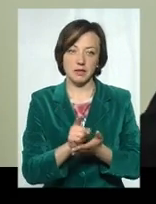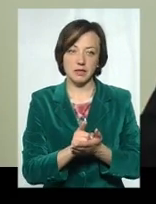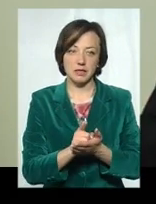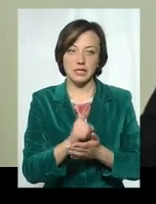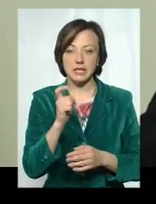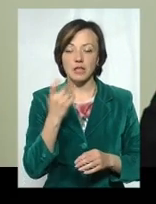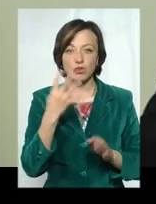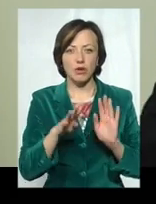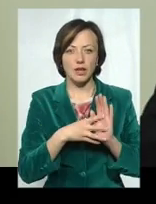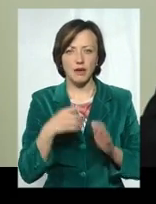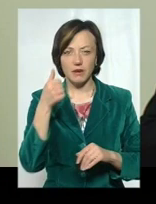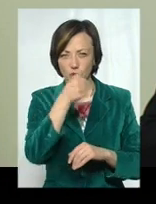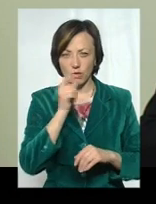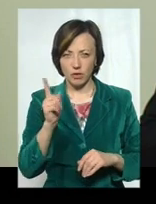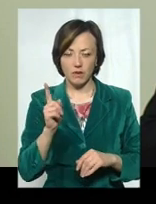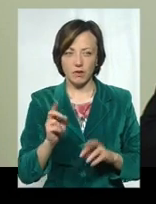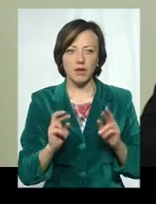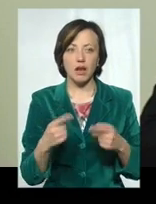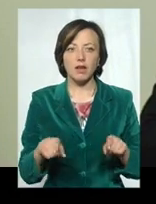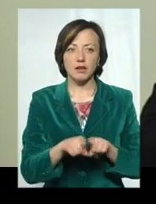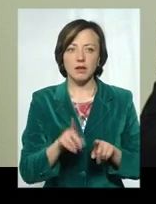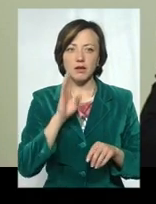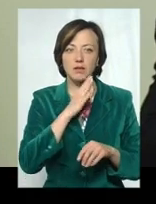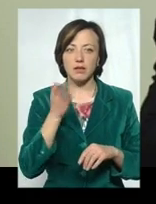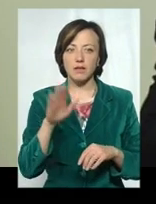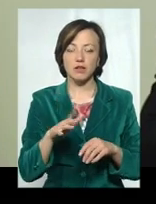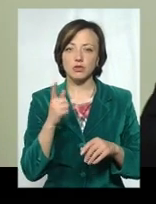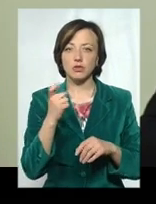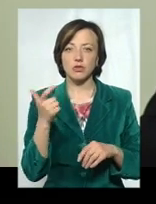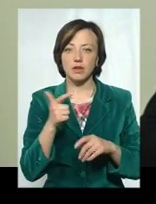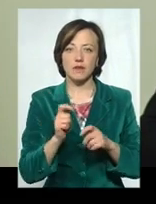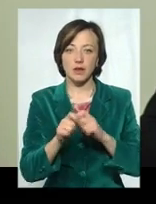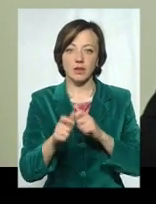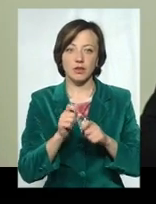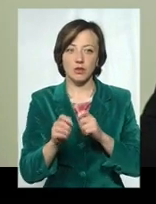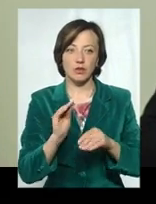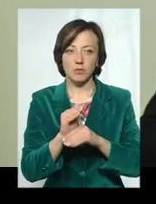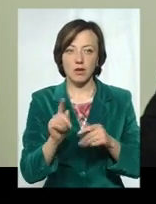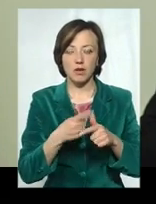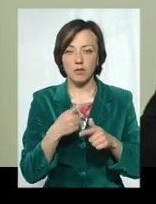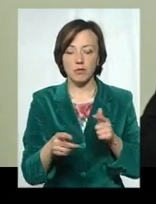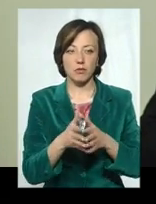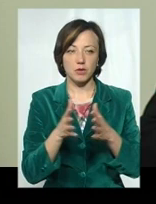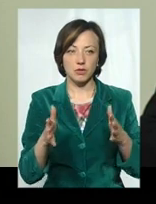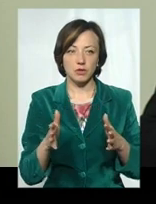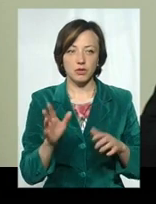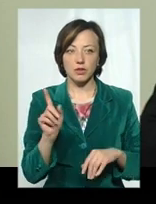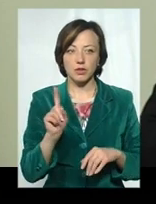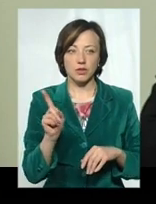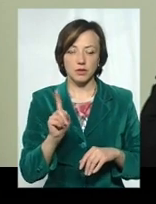За 49 років. Як же так? Кажу, мам, давай тобі буду 100 гривень доплачувати там, бо ж більше. Вона каже,